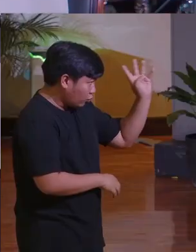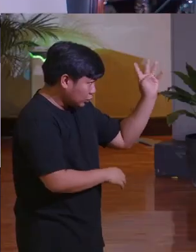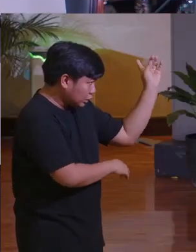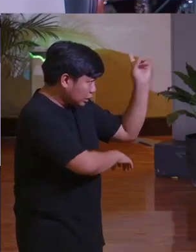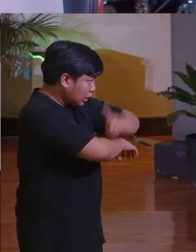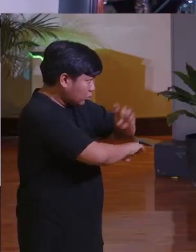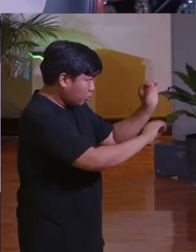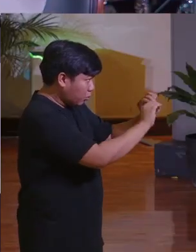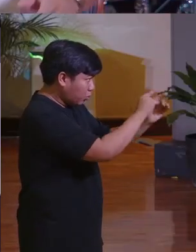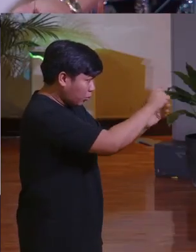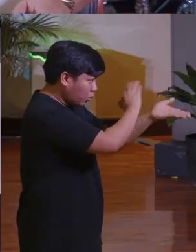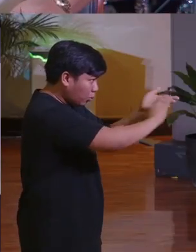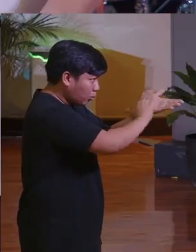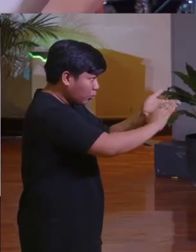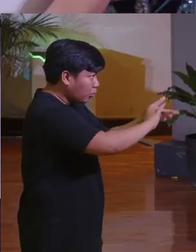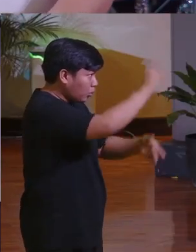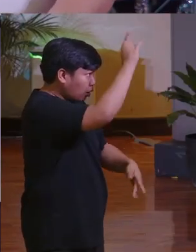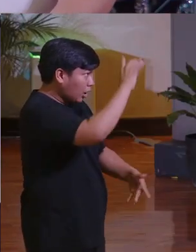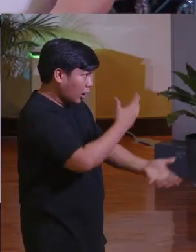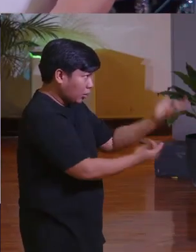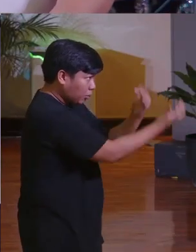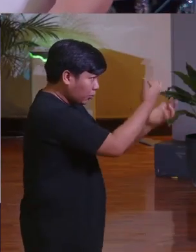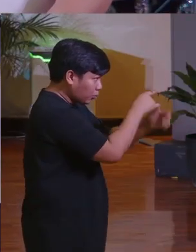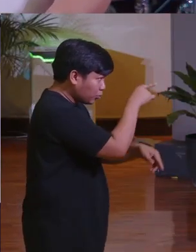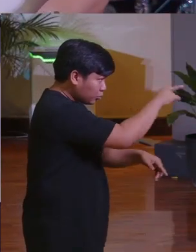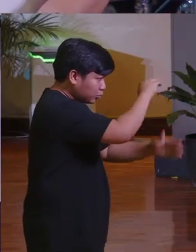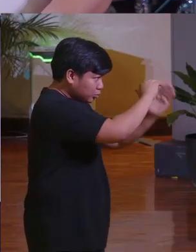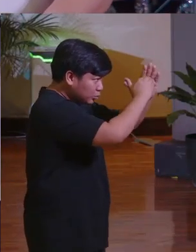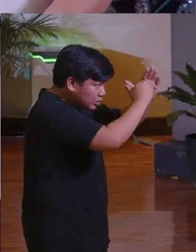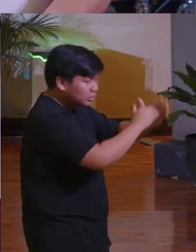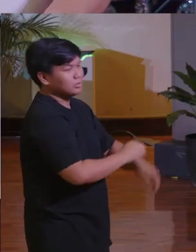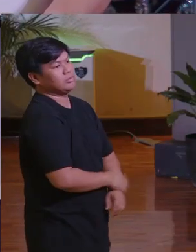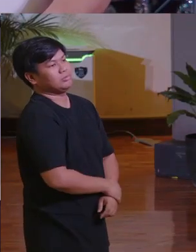days, kayo ay lilipulin ng Diyos.